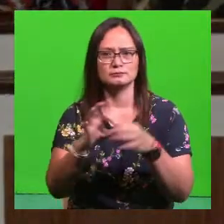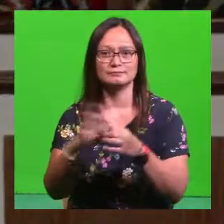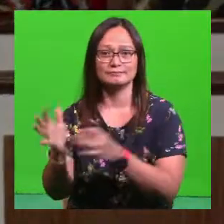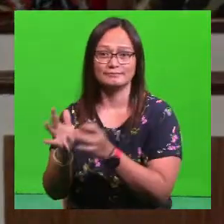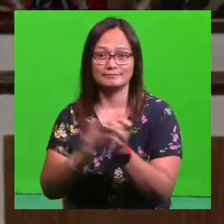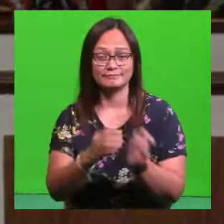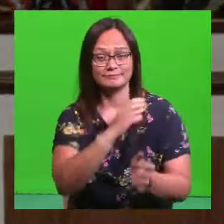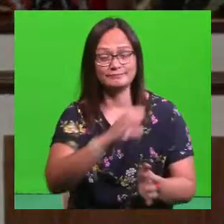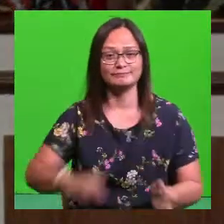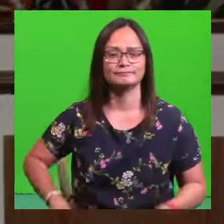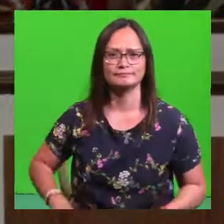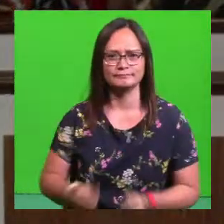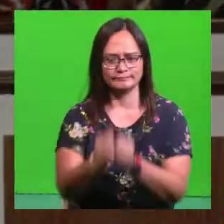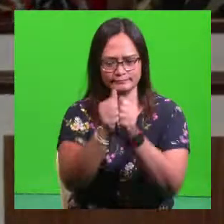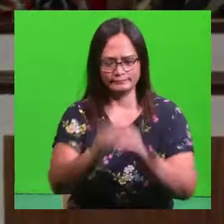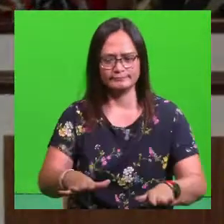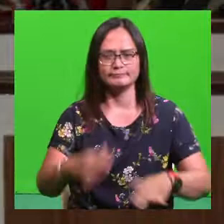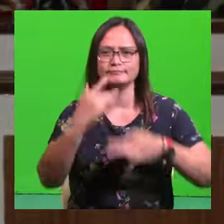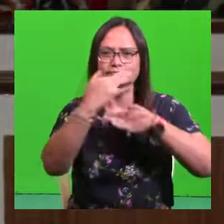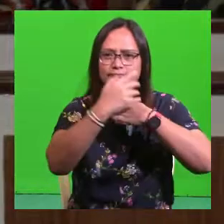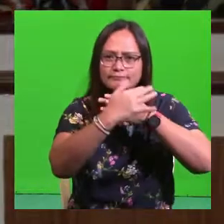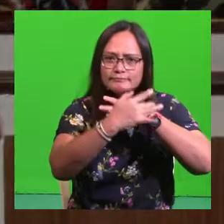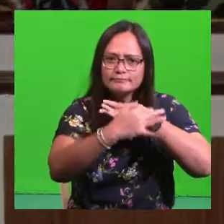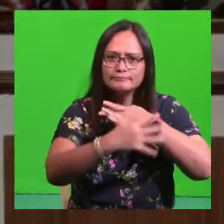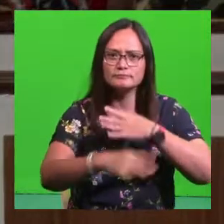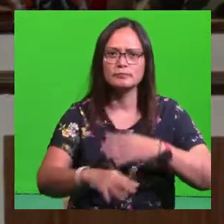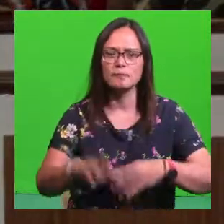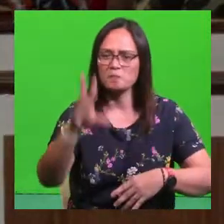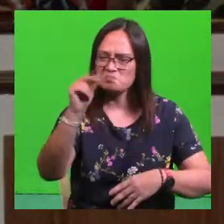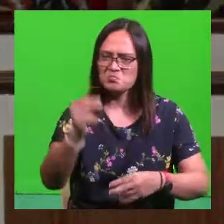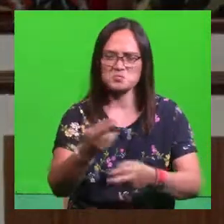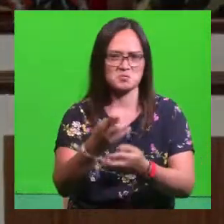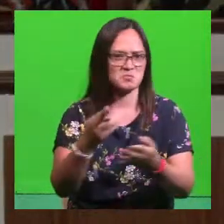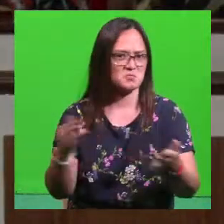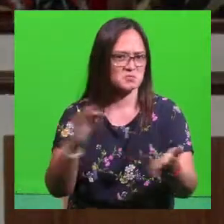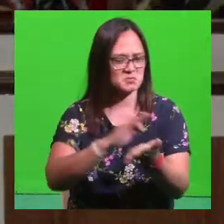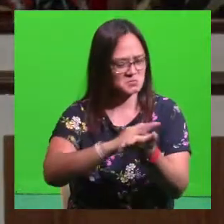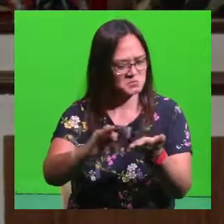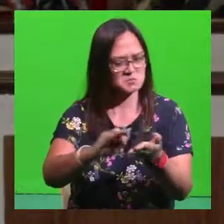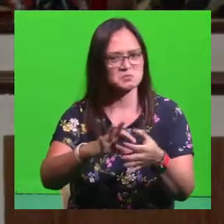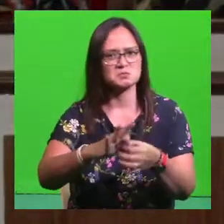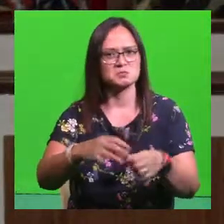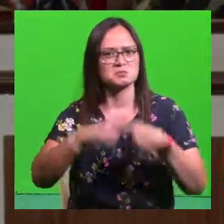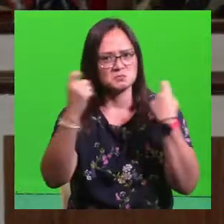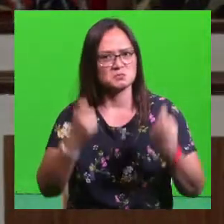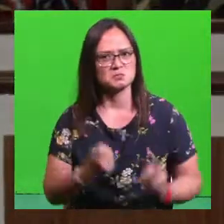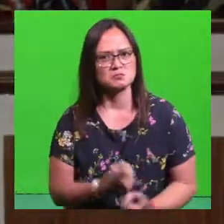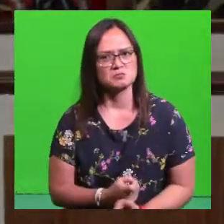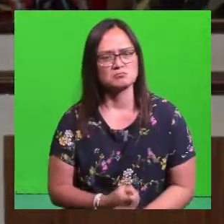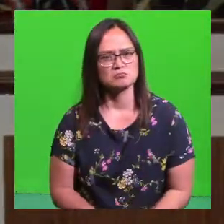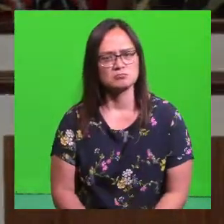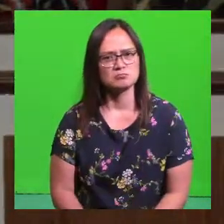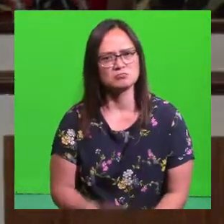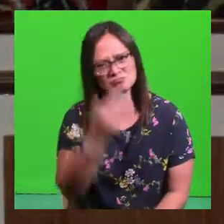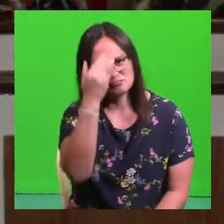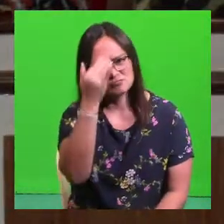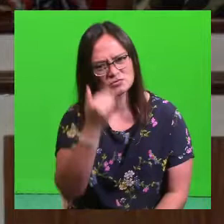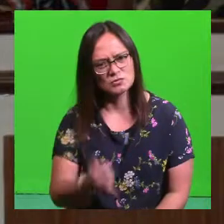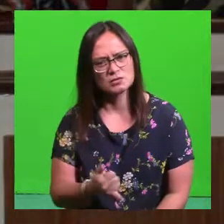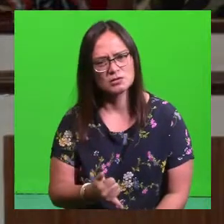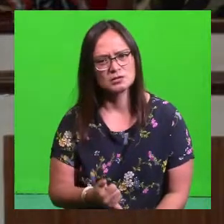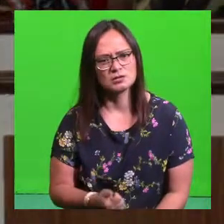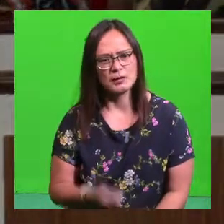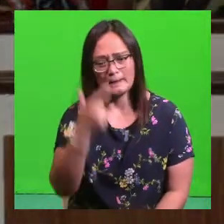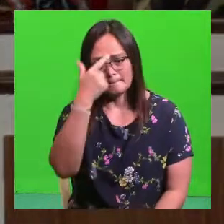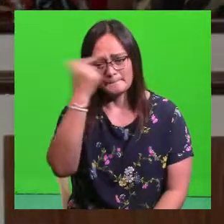is no remission. Ano pong dahil? Mga kapatid, sapagkat ang dugo ng ating